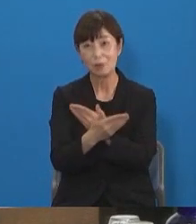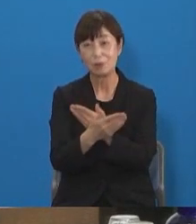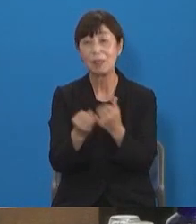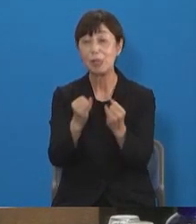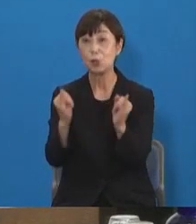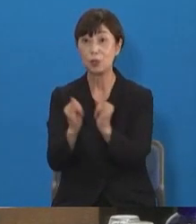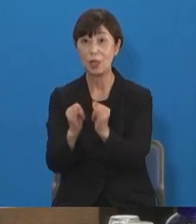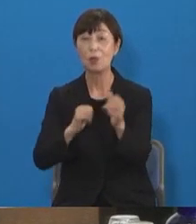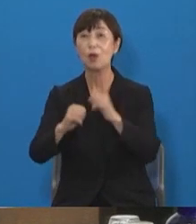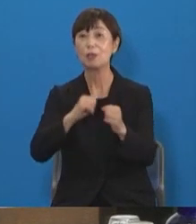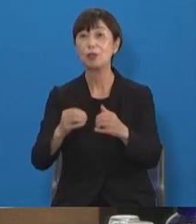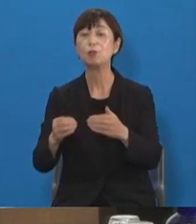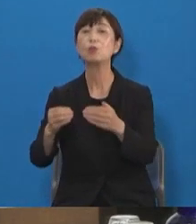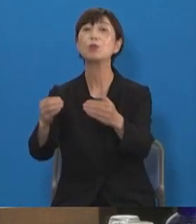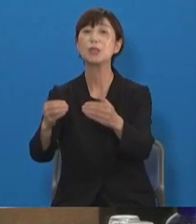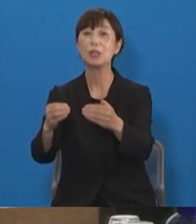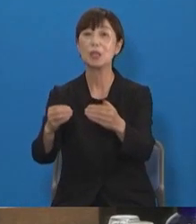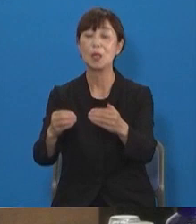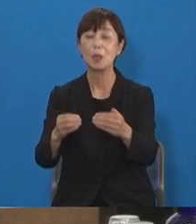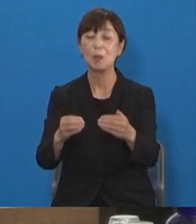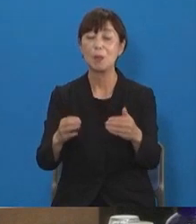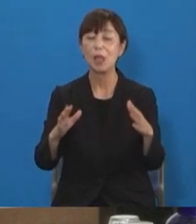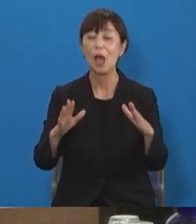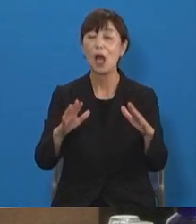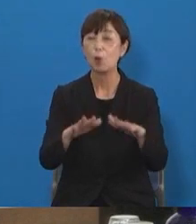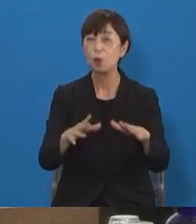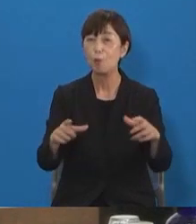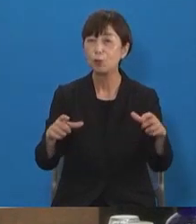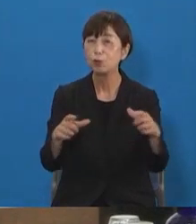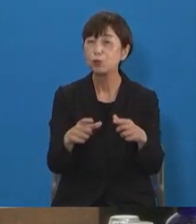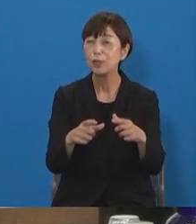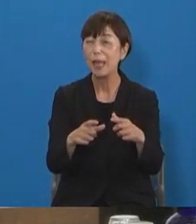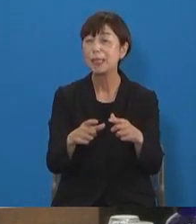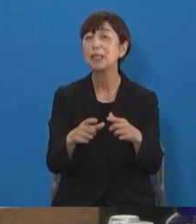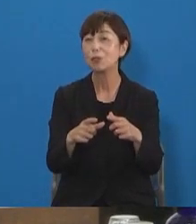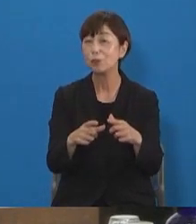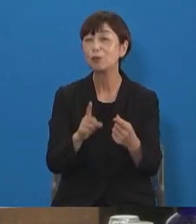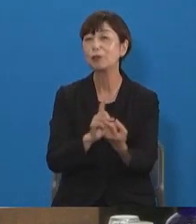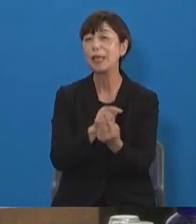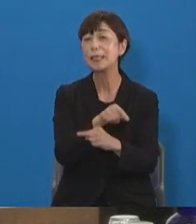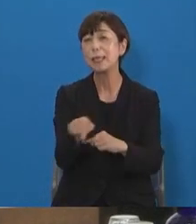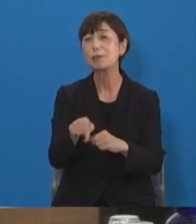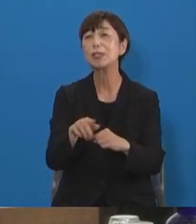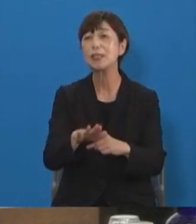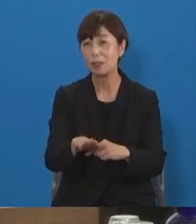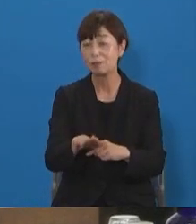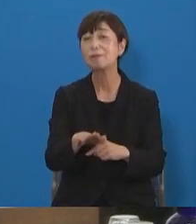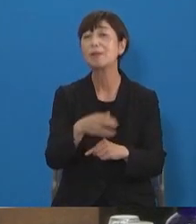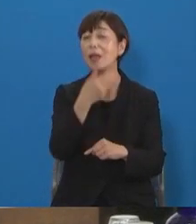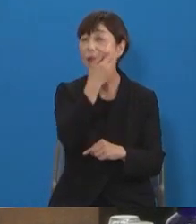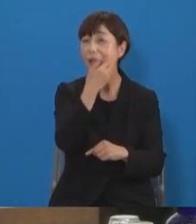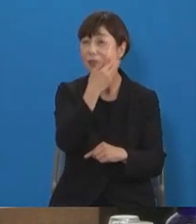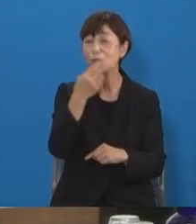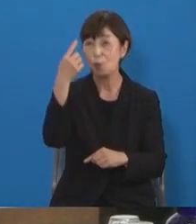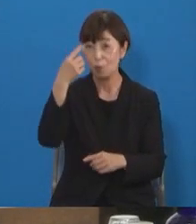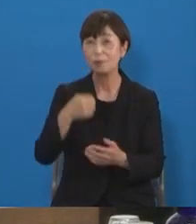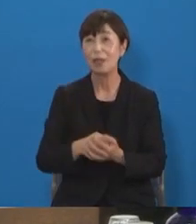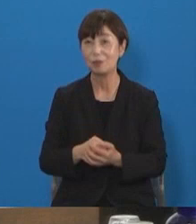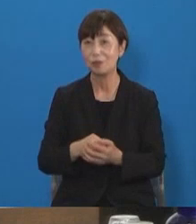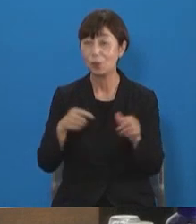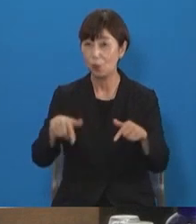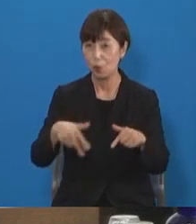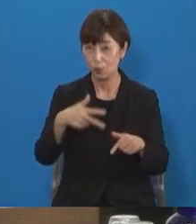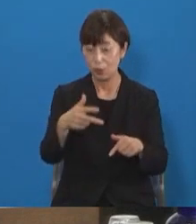活躍の推進や少子化対策にもつながる大変重要なものであると認識いたしております。京都市では第